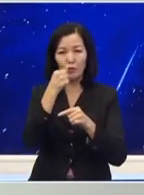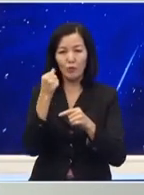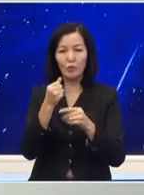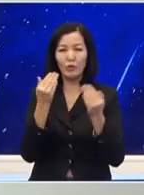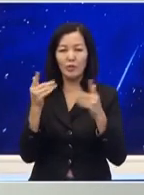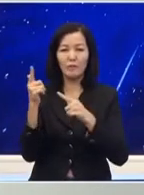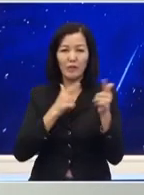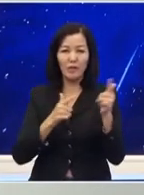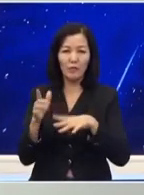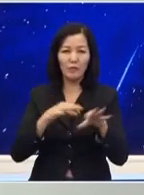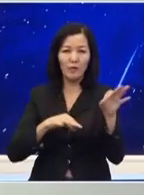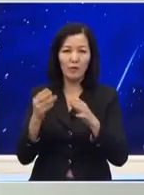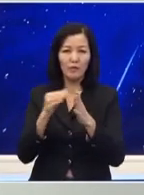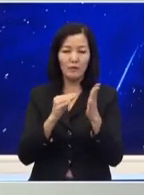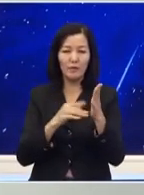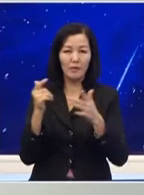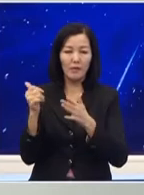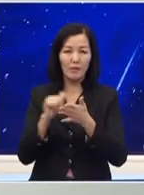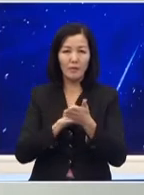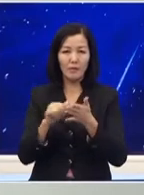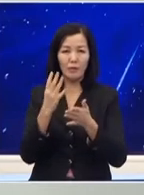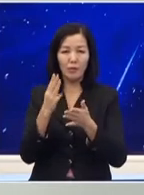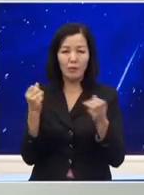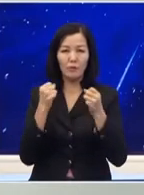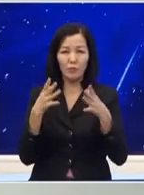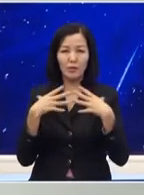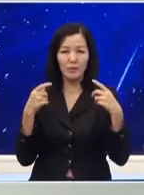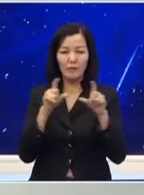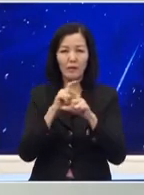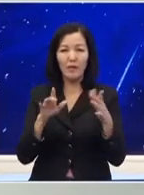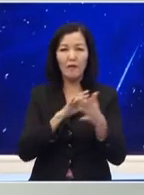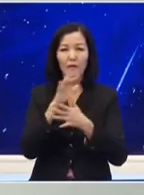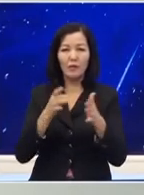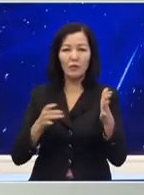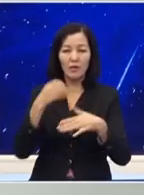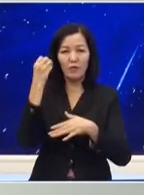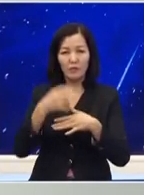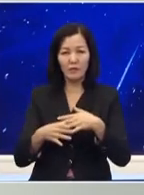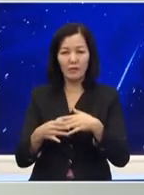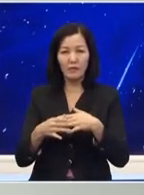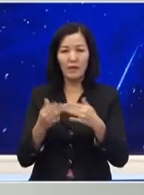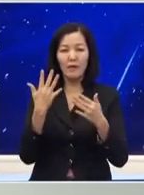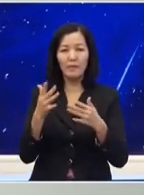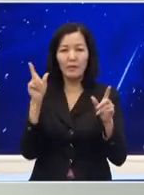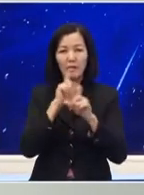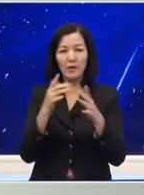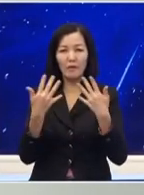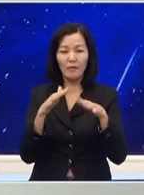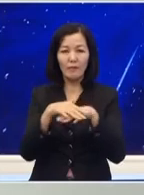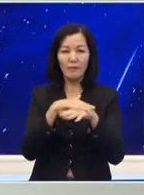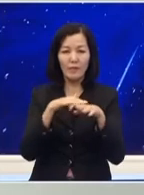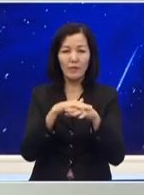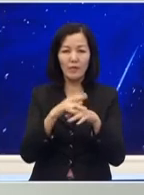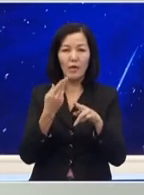этим подготовлена проектно-сметная документация по 4 спортивным объектам в городах и районных центрах и 5 объектам в сельских округах,